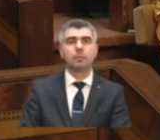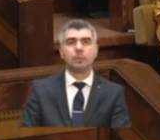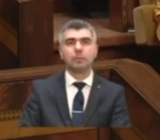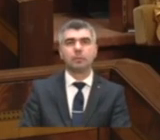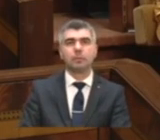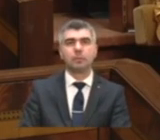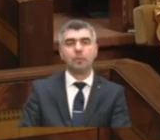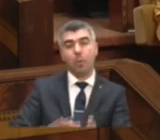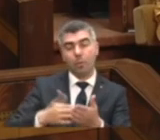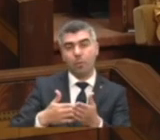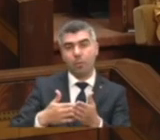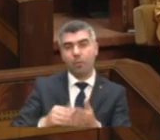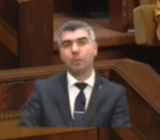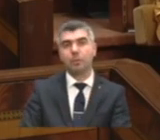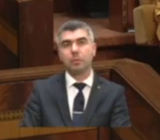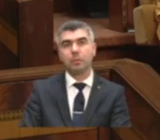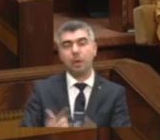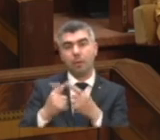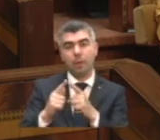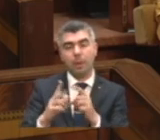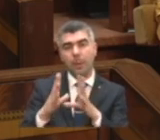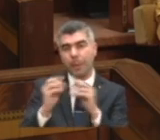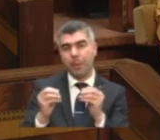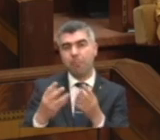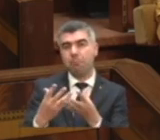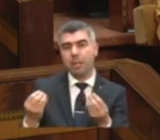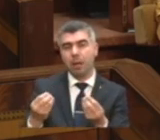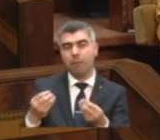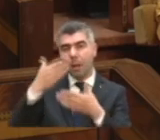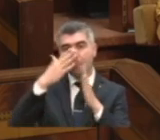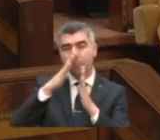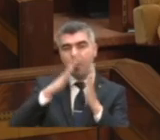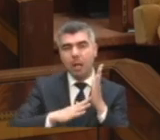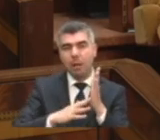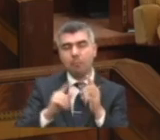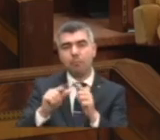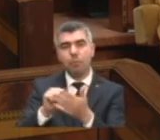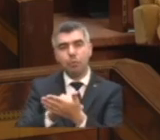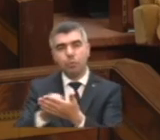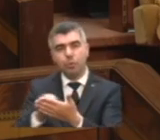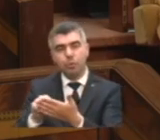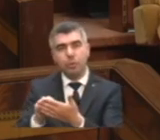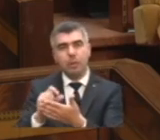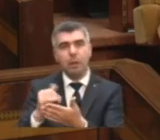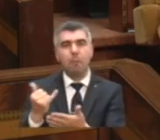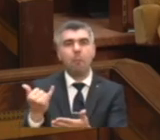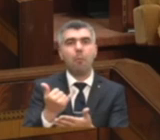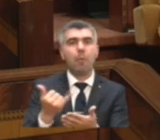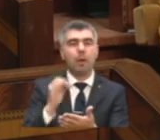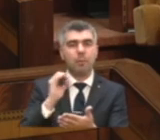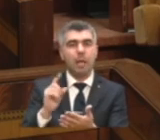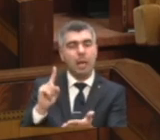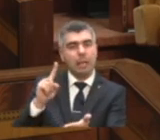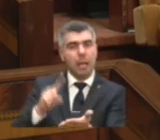وما يعاني ذلك من حرمان الفئات العريضة من المغاربة من حقها في اقتناء المواد الأساسية